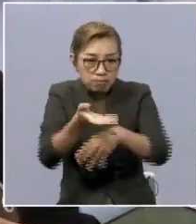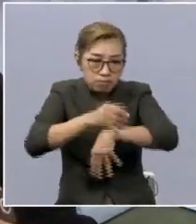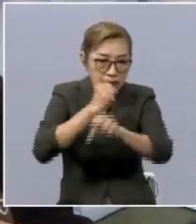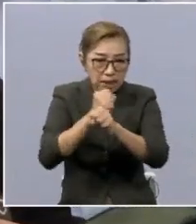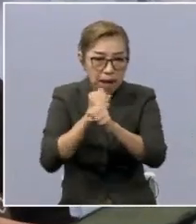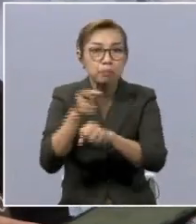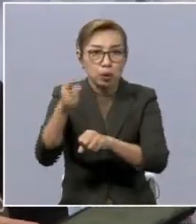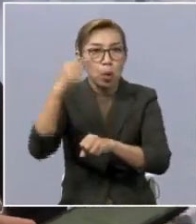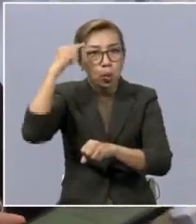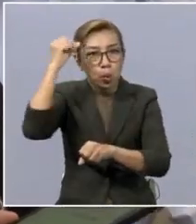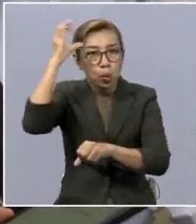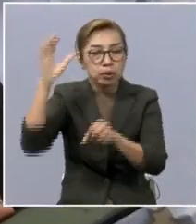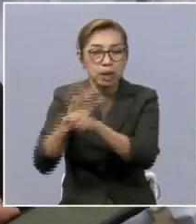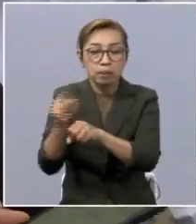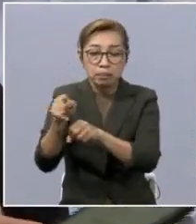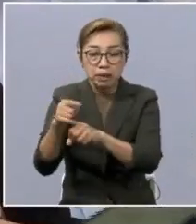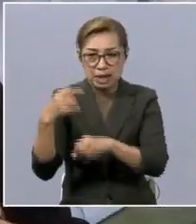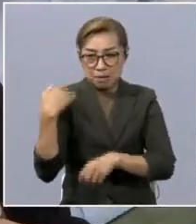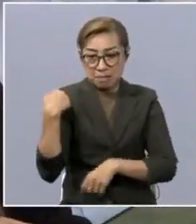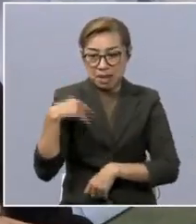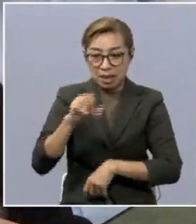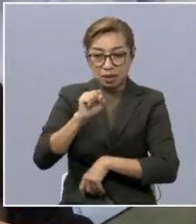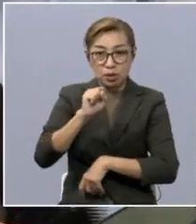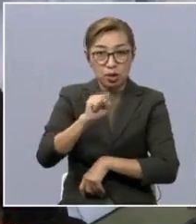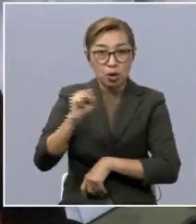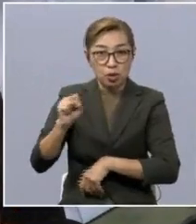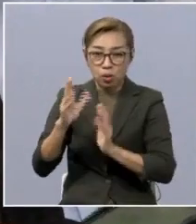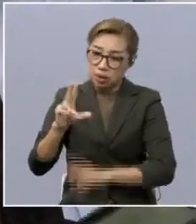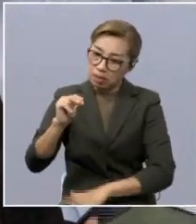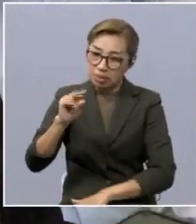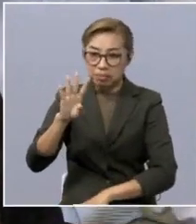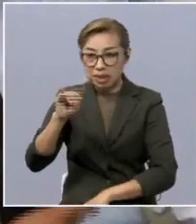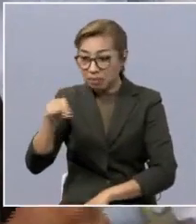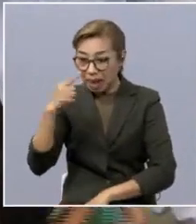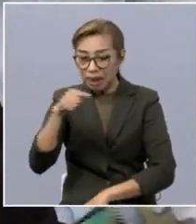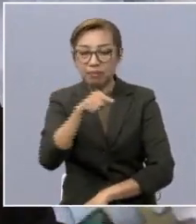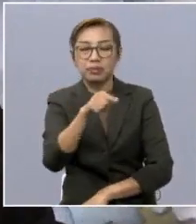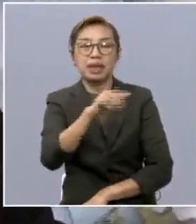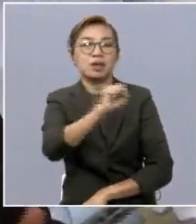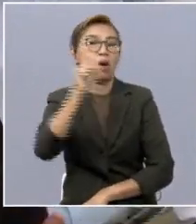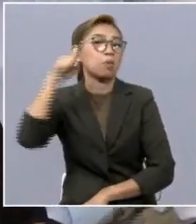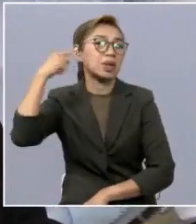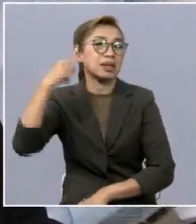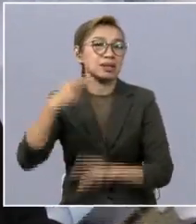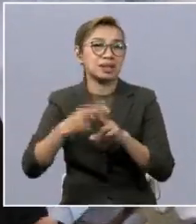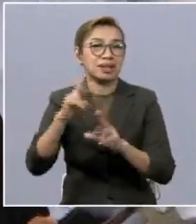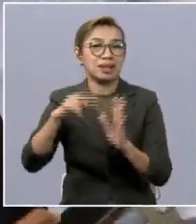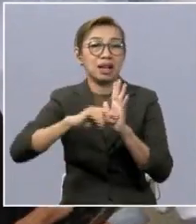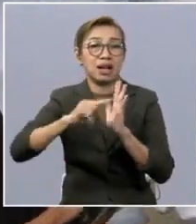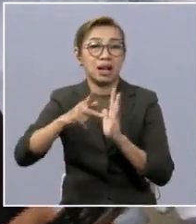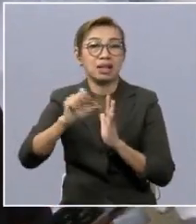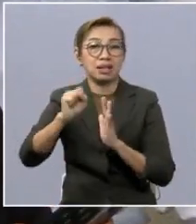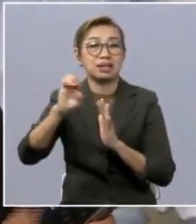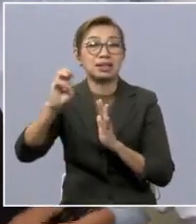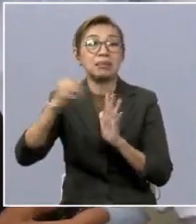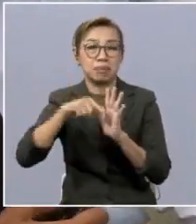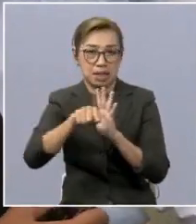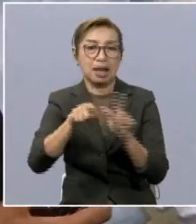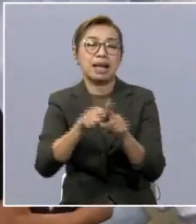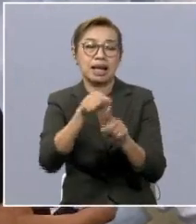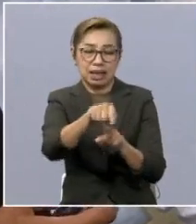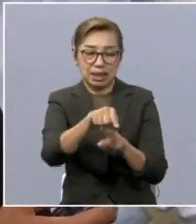ณรังสีมารอดรัศมีนั่นเองครับ คือยังไงก็ต้องผ่านในเรื่องของศึกซักฟอกรอบนี้ไปให้ได้ครับคือถ้ามองกันถ้